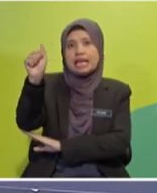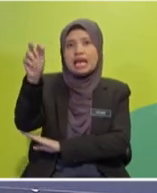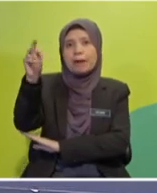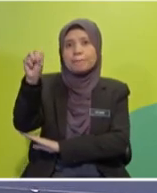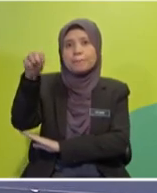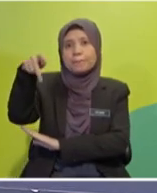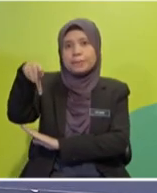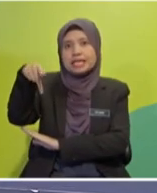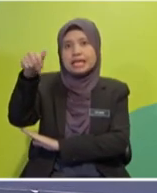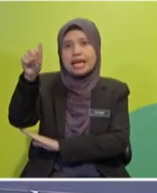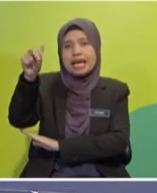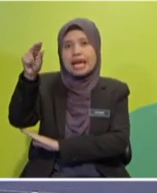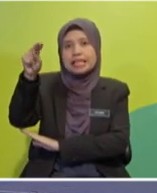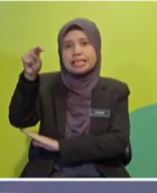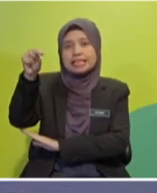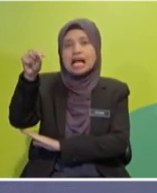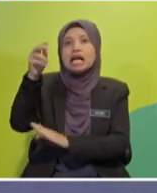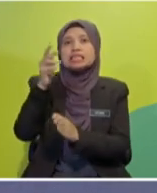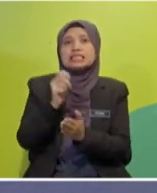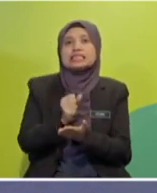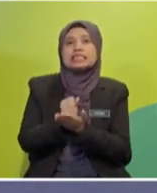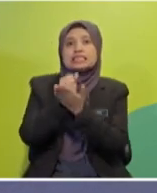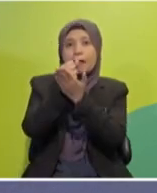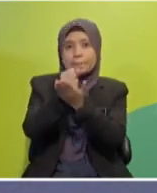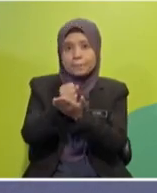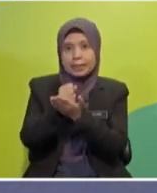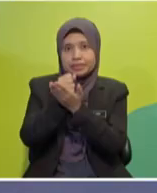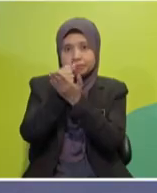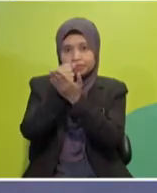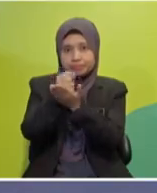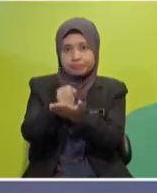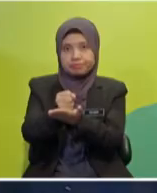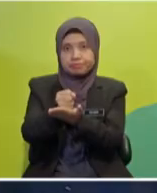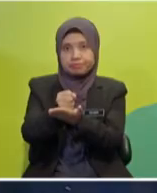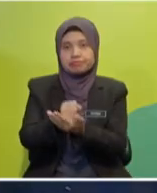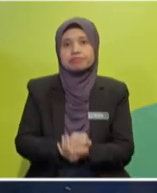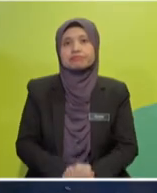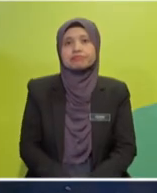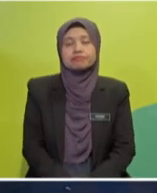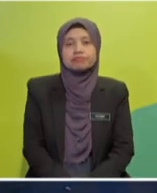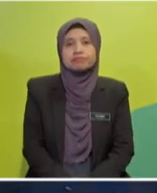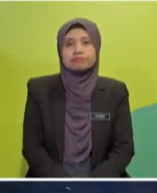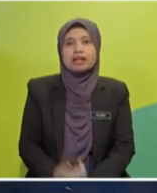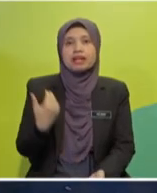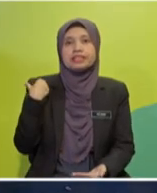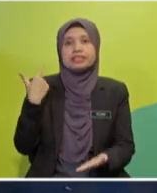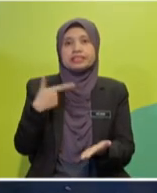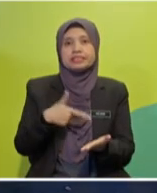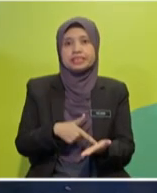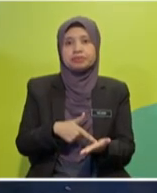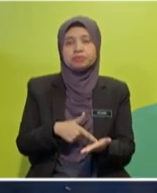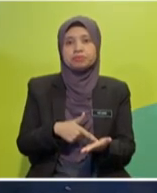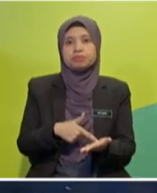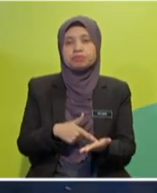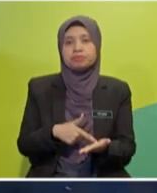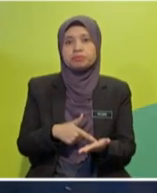P A N PAN. Sampan cikgu. Ya, betul. Sampan. Sampan. Ada lagi tak cikgu? Satu lagi boleh? Ada lagi,